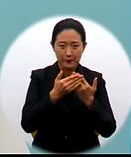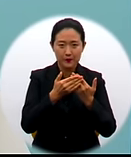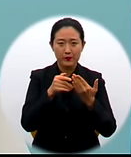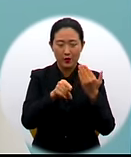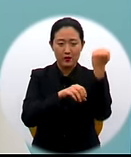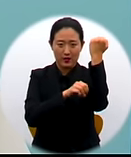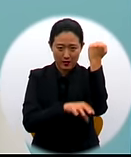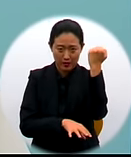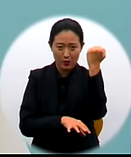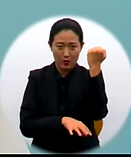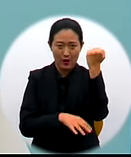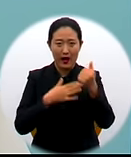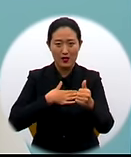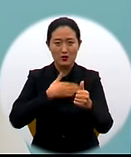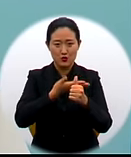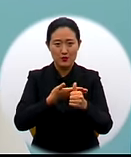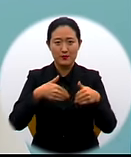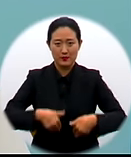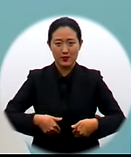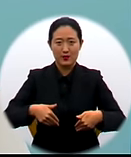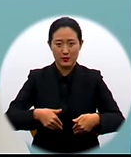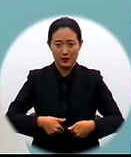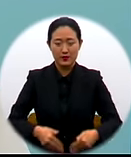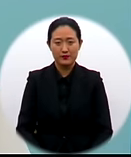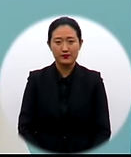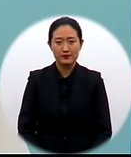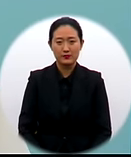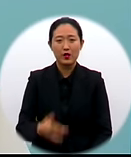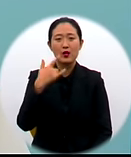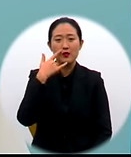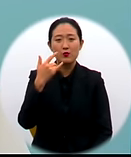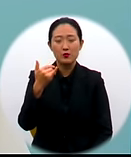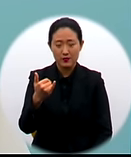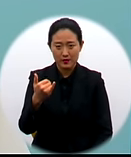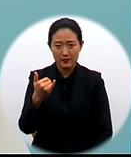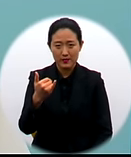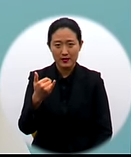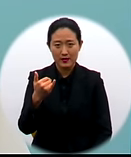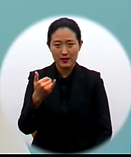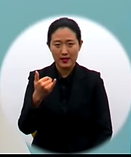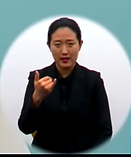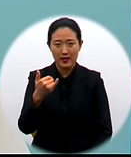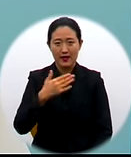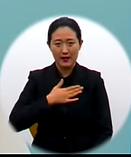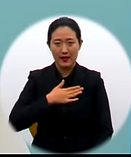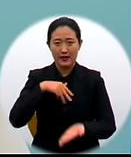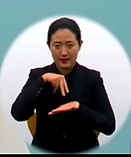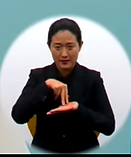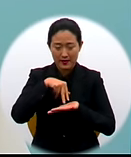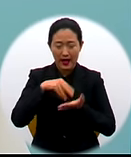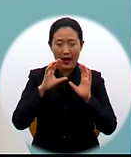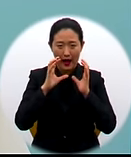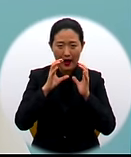이걸 근거로 가이드를 해줄 수 있어야 하는 거죠. 결국에는 부모로서 아이의 시간을 이해하기 위해서 현재